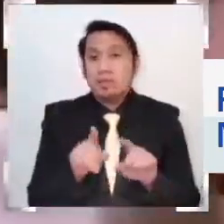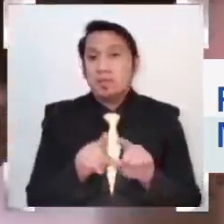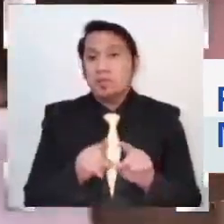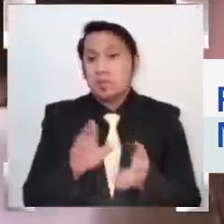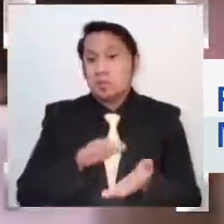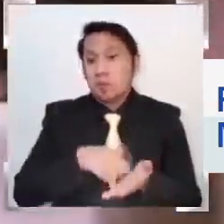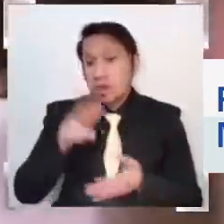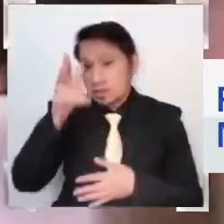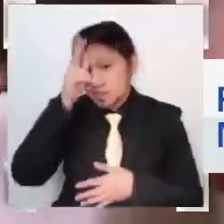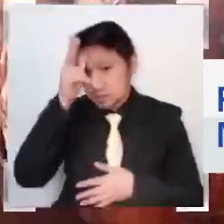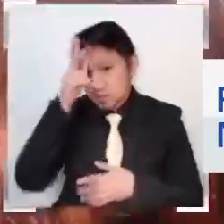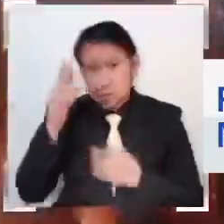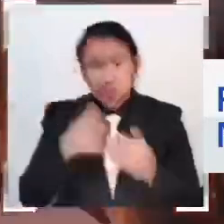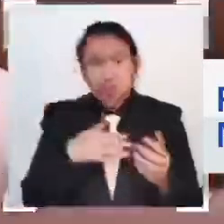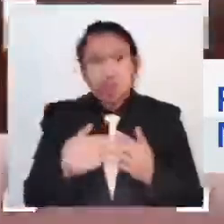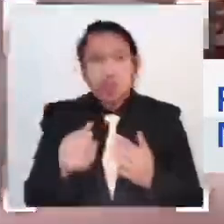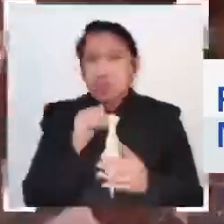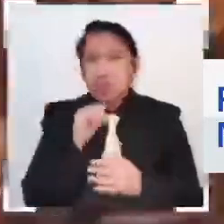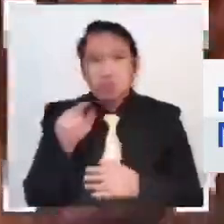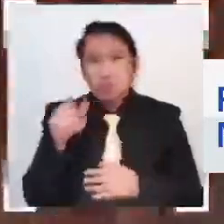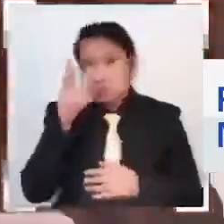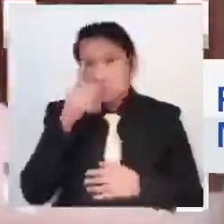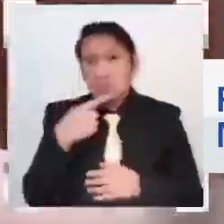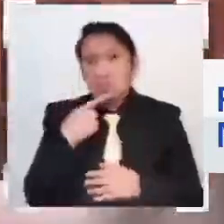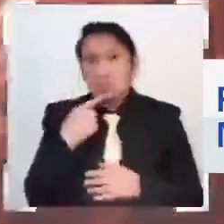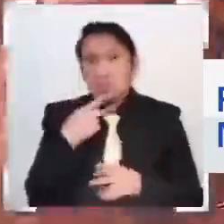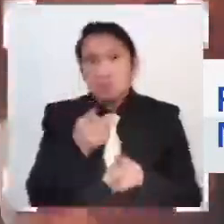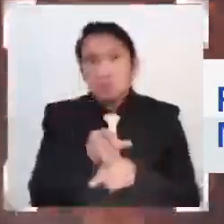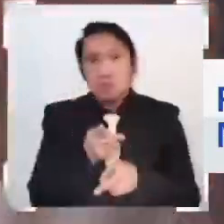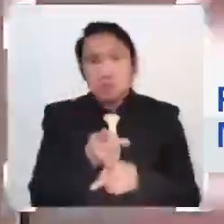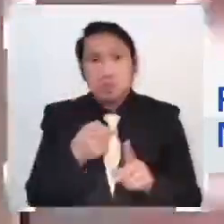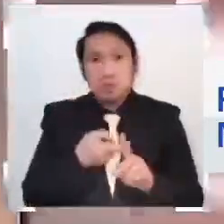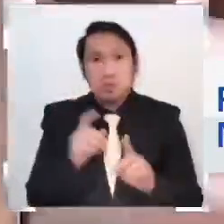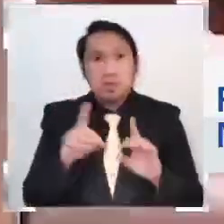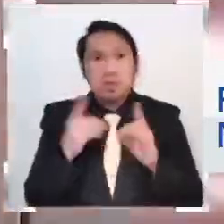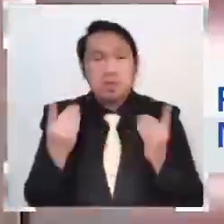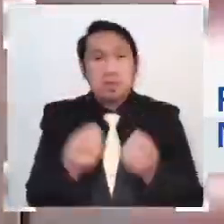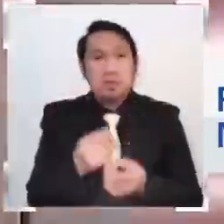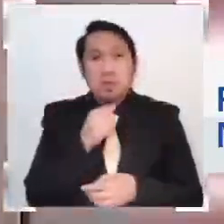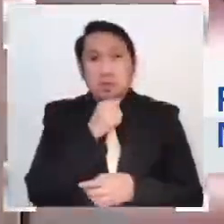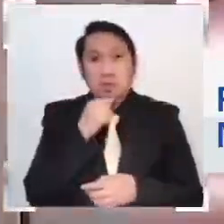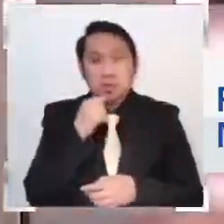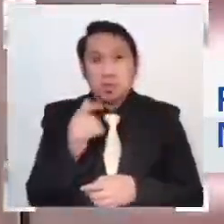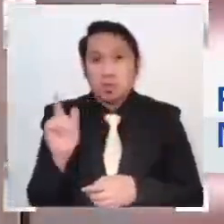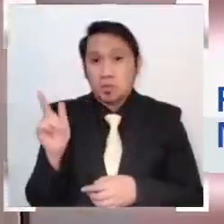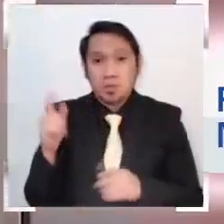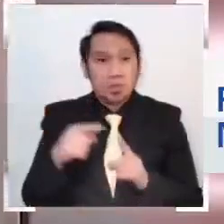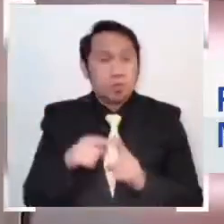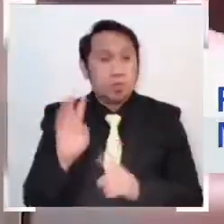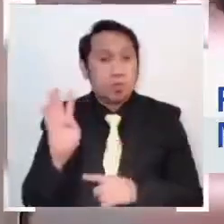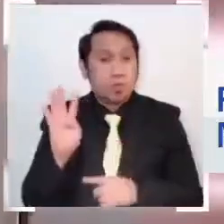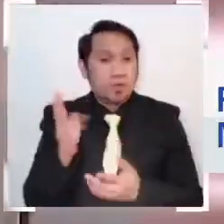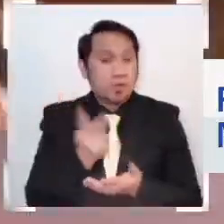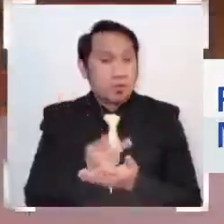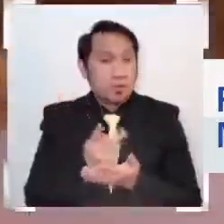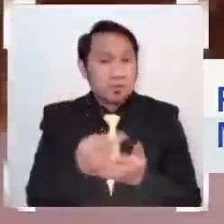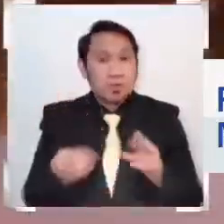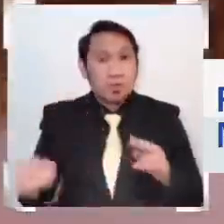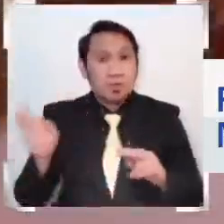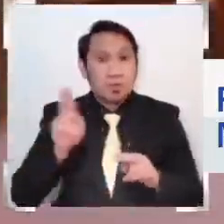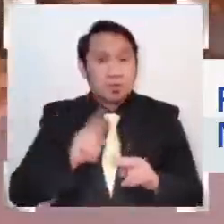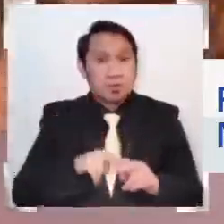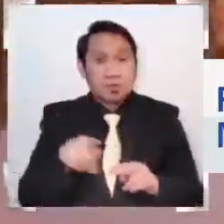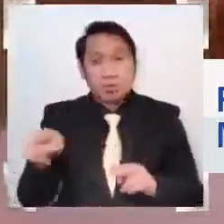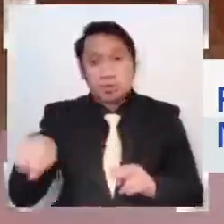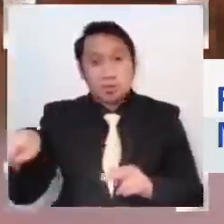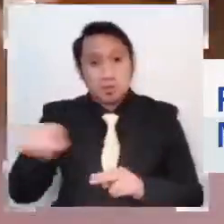hindi nagmahal ang mismong manok batay sa monitoring ng Department of Agriculture. 20 hanggang 40 pesos ang iminahal nito sa ilang kilalang